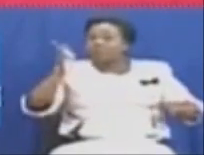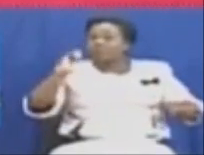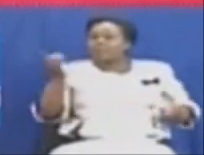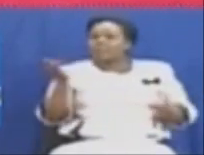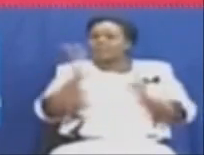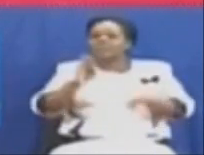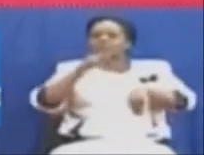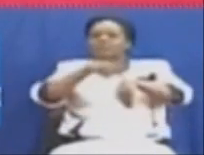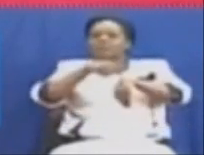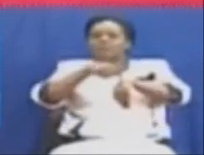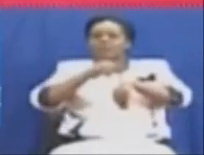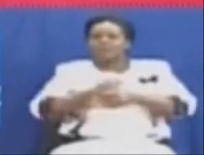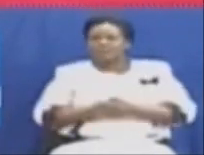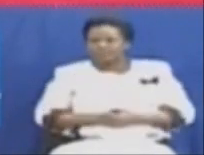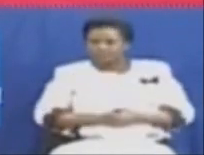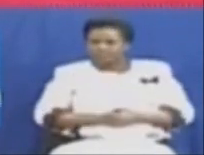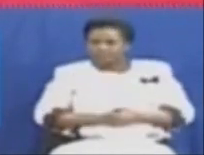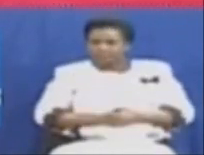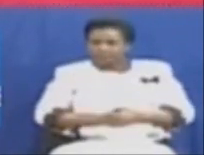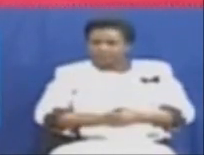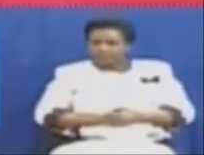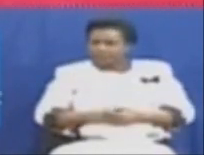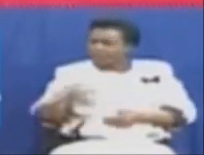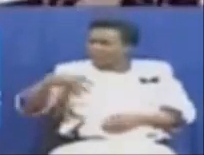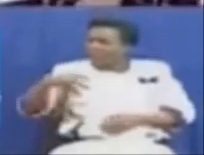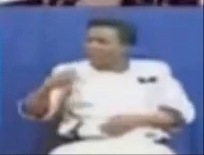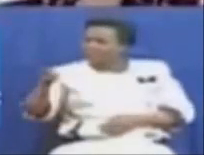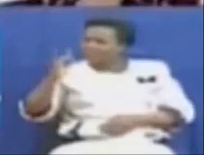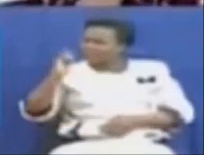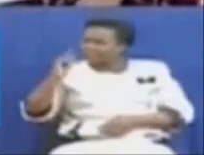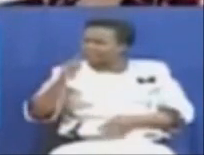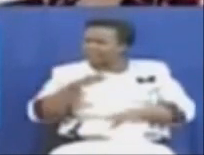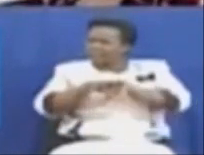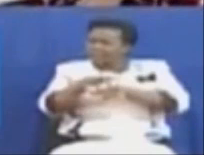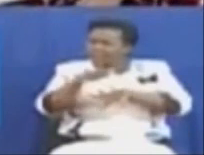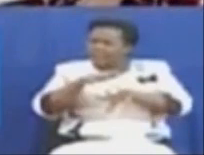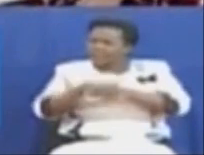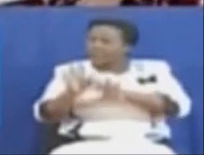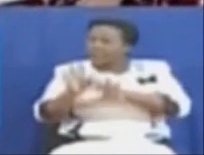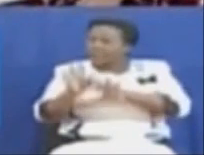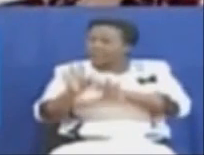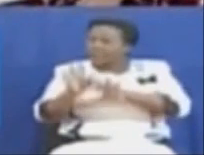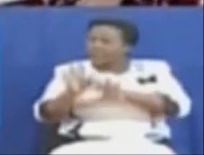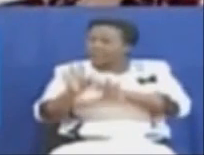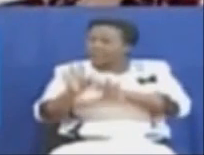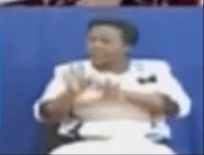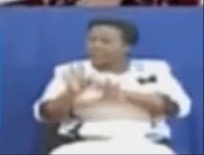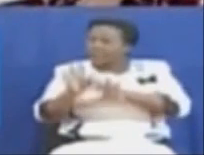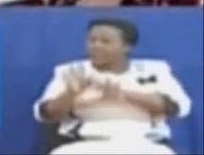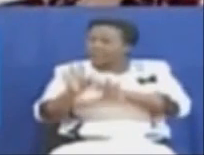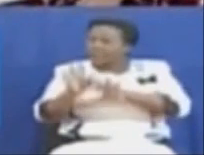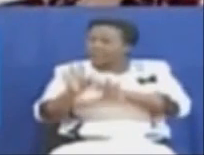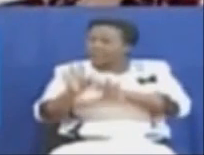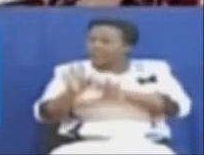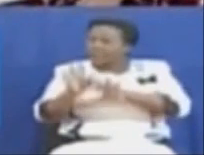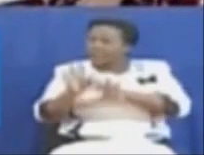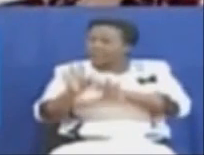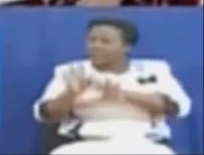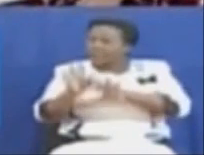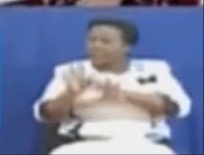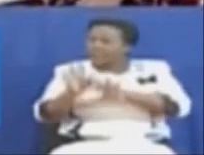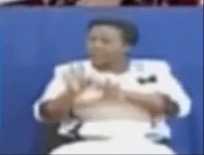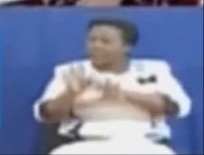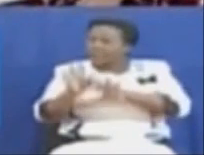nchini, nguzo zinapatikana nchini, transformers zinapatikana hapa nchini, nyaya zinapatikana hapa nchini. Kwa